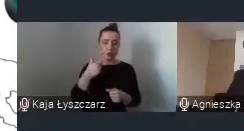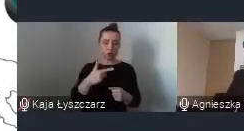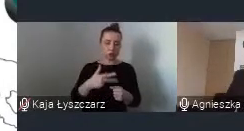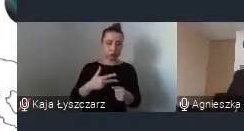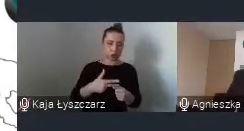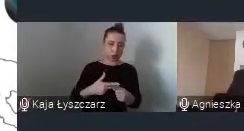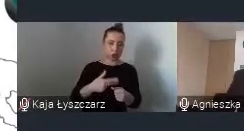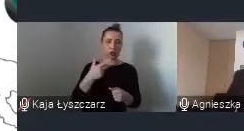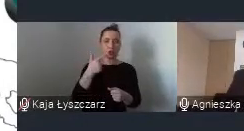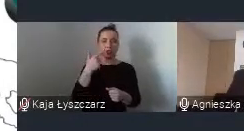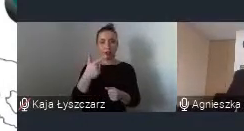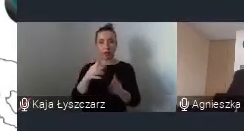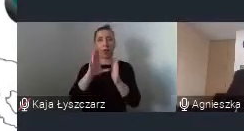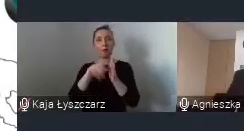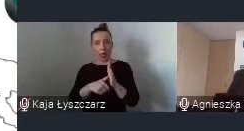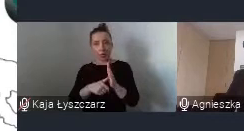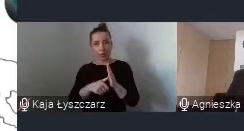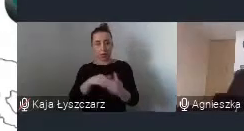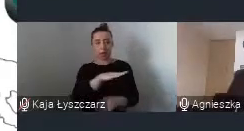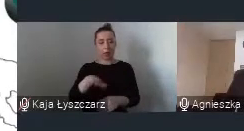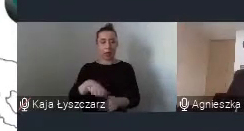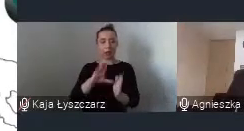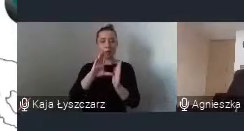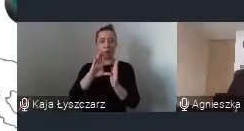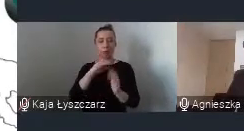32 miasta z Polski próbowały złożyć swoje projekty i